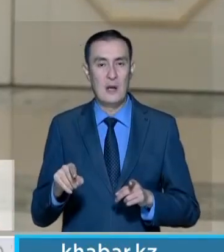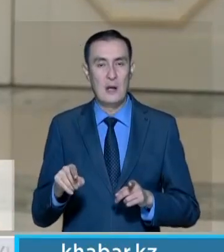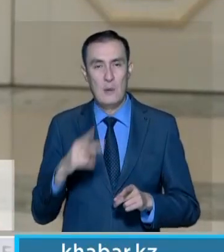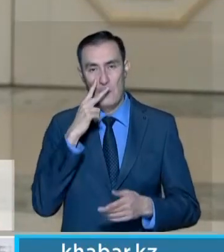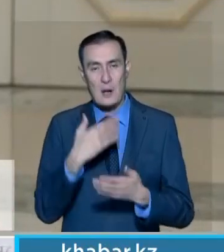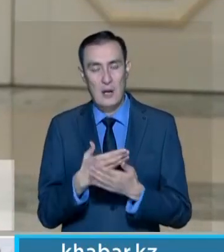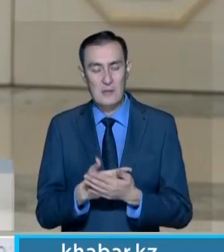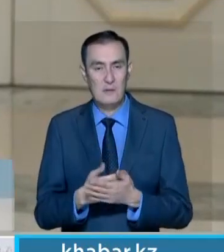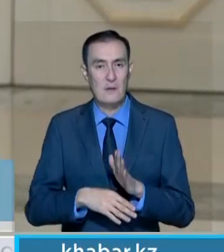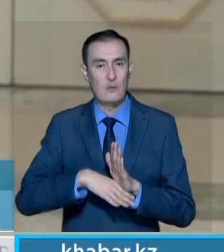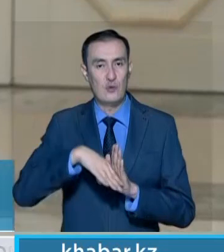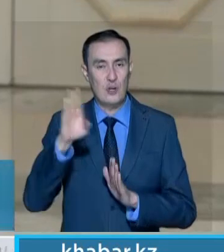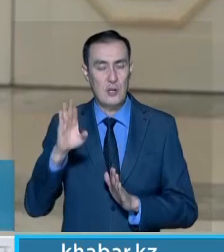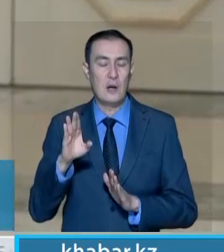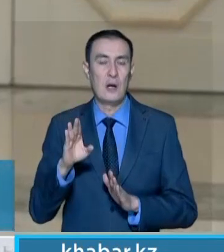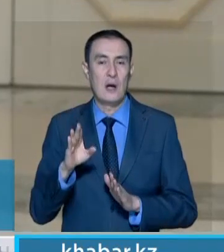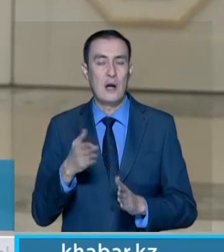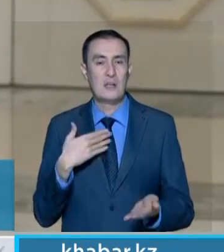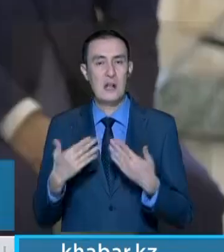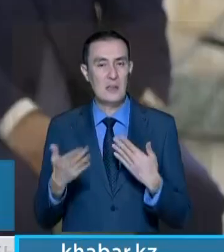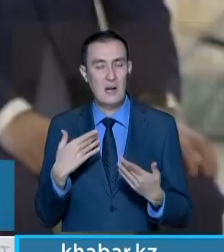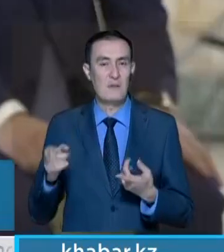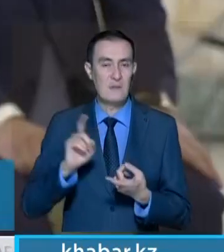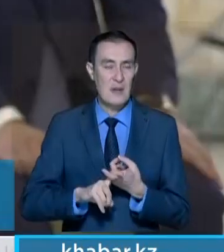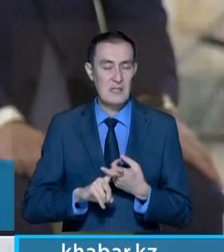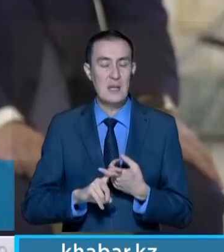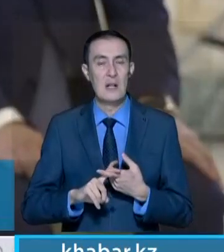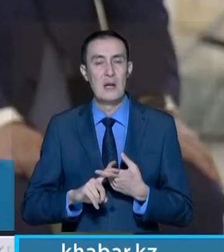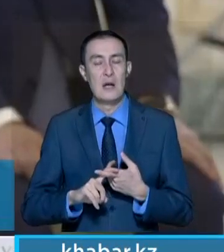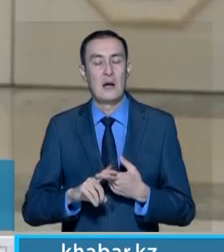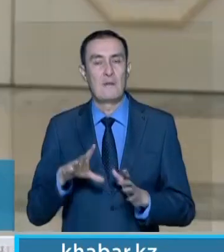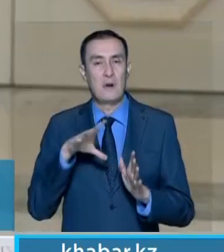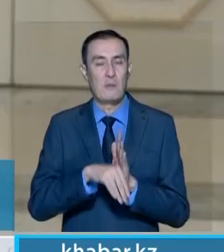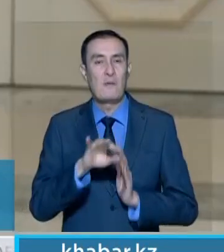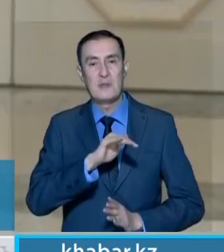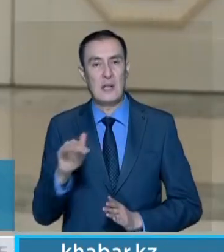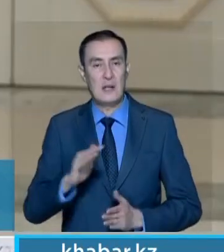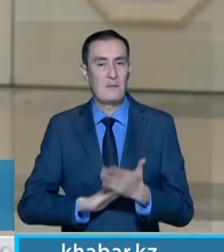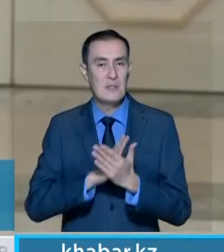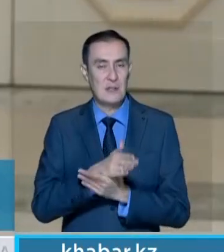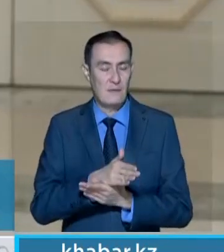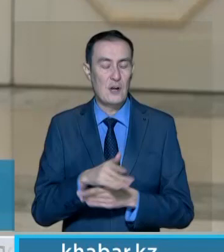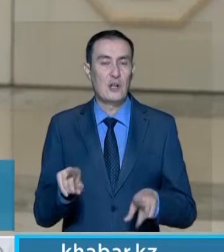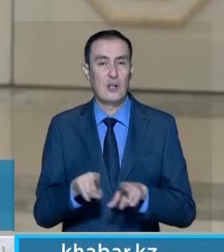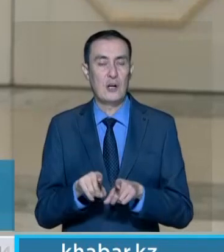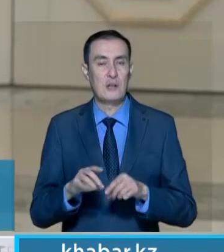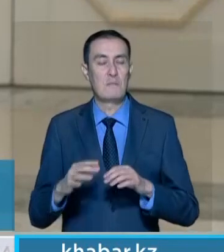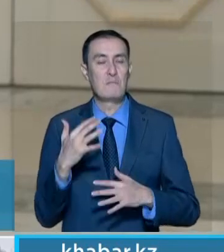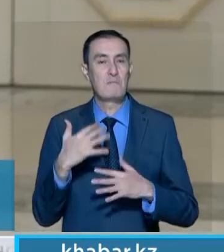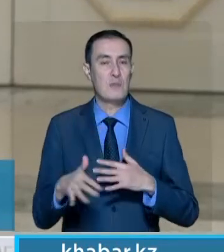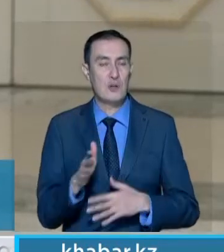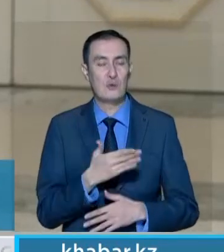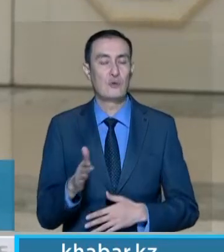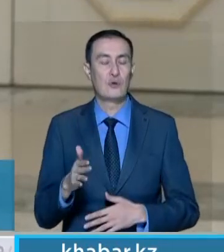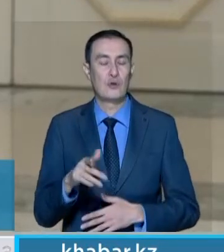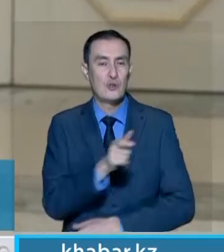наглядно видна динамика контактов и между нами в рамках официальных визитов, между